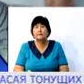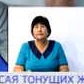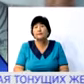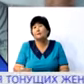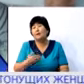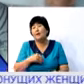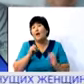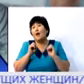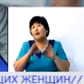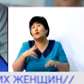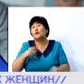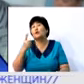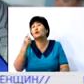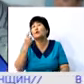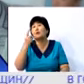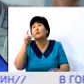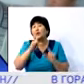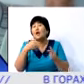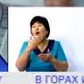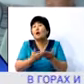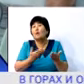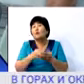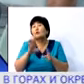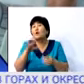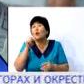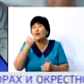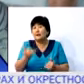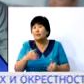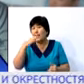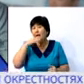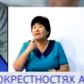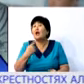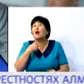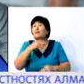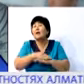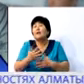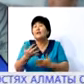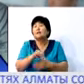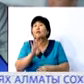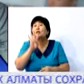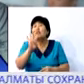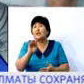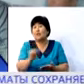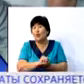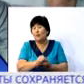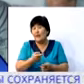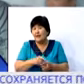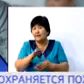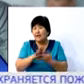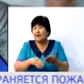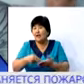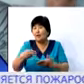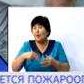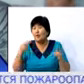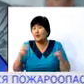Хочу отдать свою дочь в 101-ю школу. Проконсультировалась и узнала, что теперь родители первоклассников собирают лишь 4 документа. Это заявление, справка